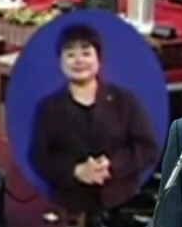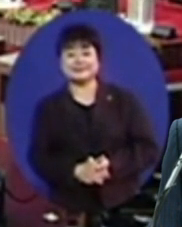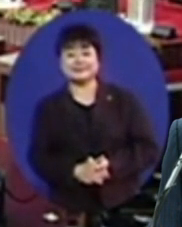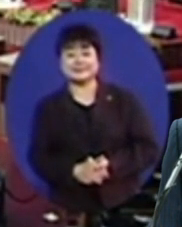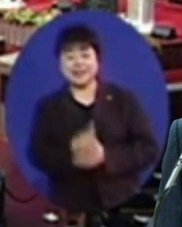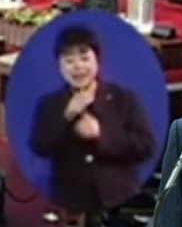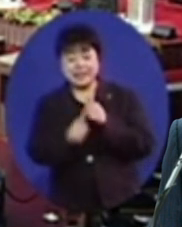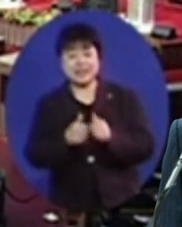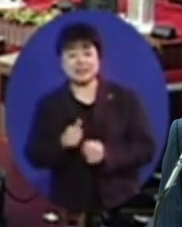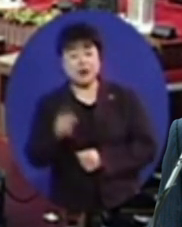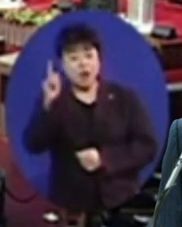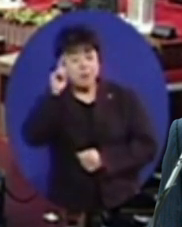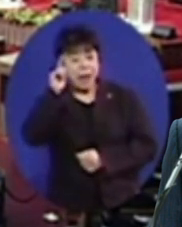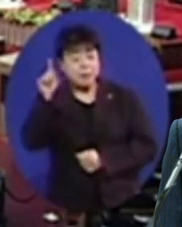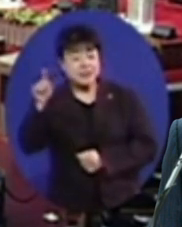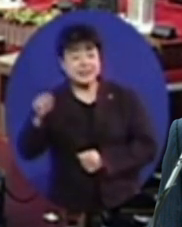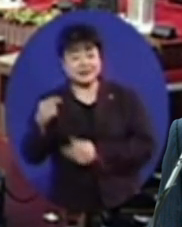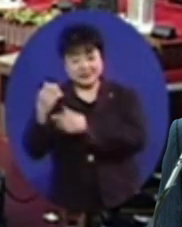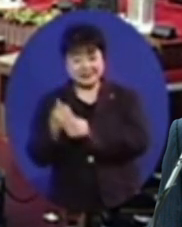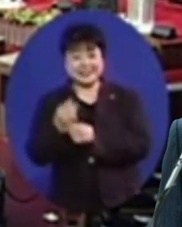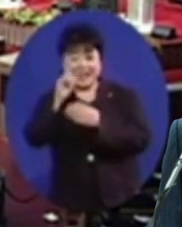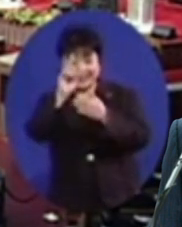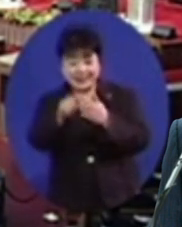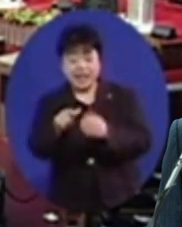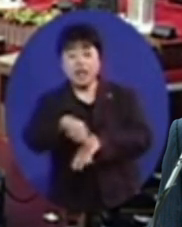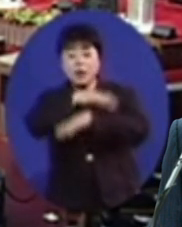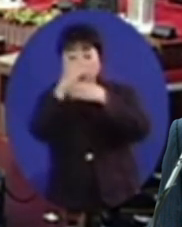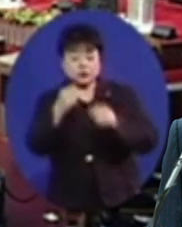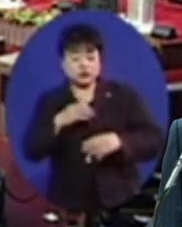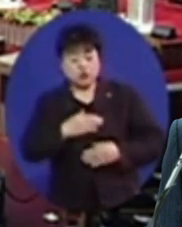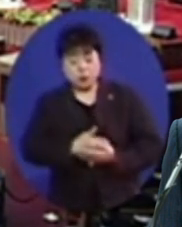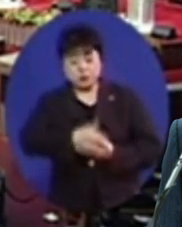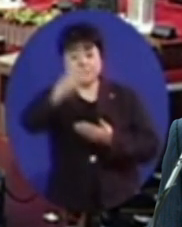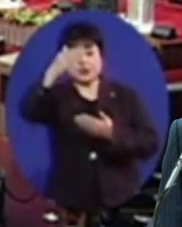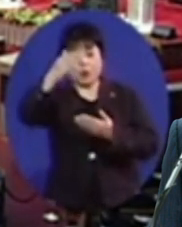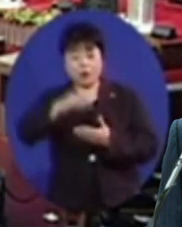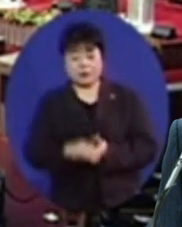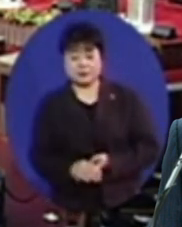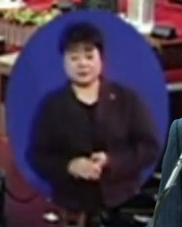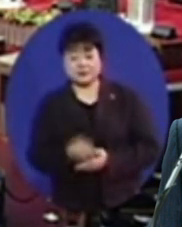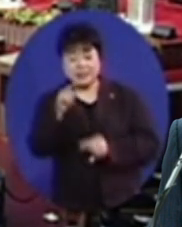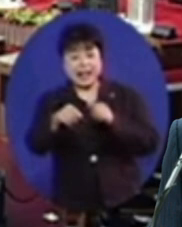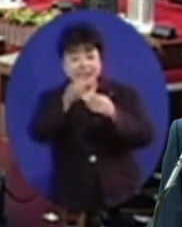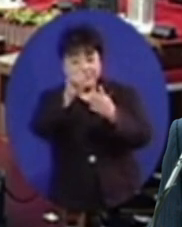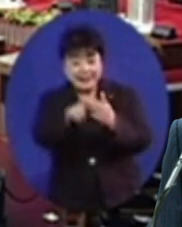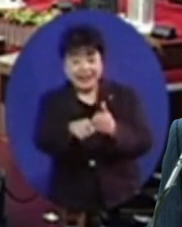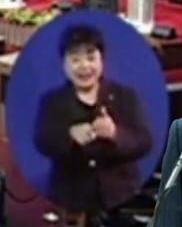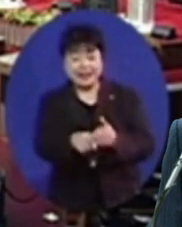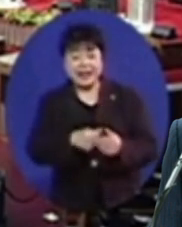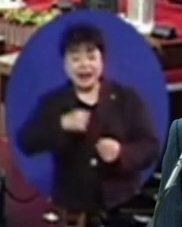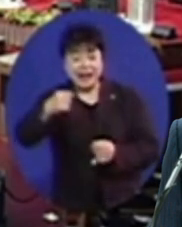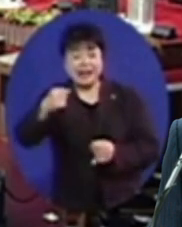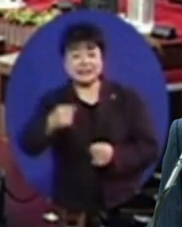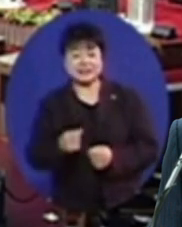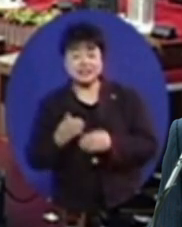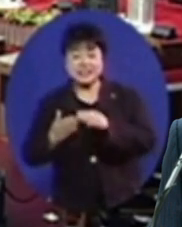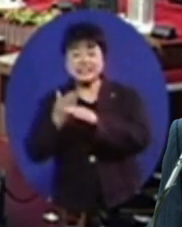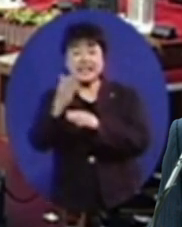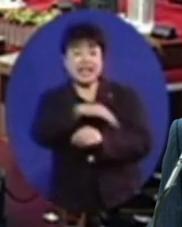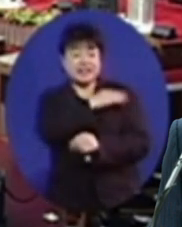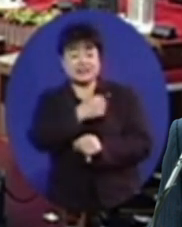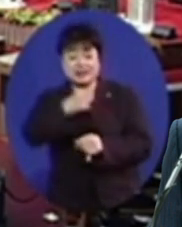우리가 하나님을 전적으로 의지하여 모든 두려움을 내어줬고 나아가면 우리가 가진 그 이상의